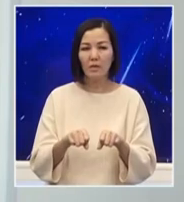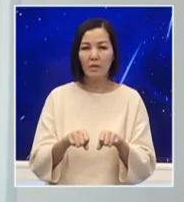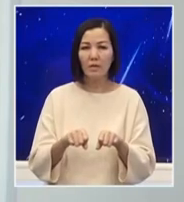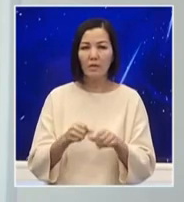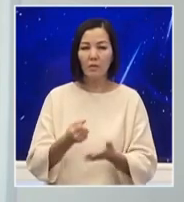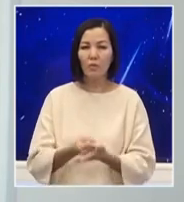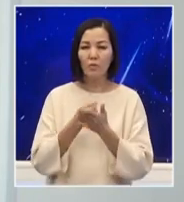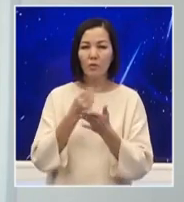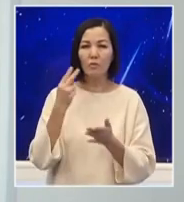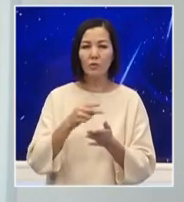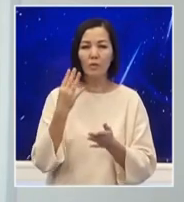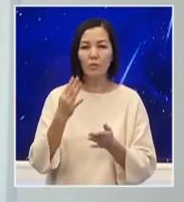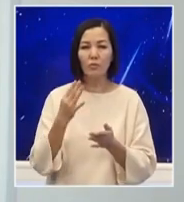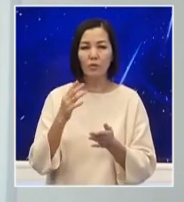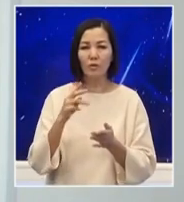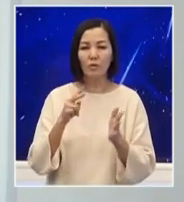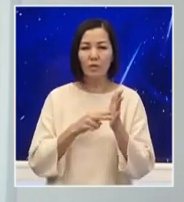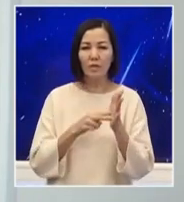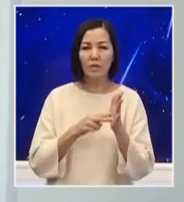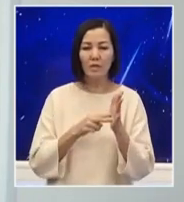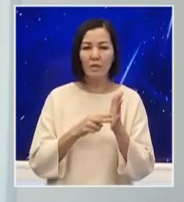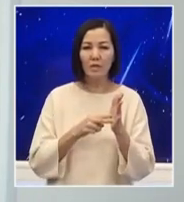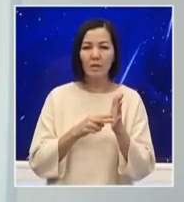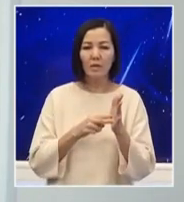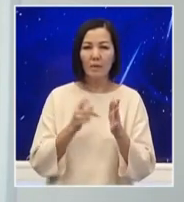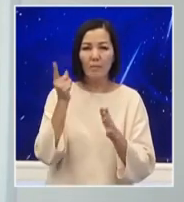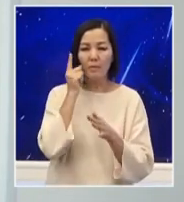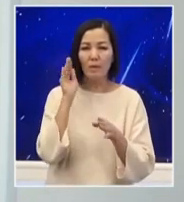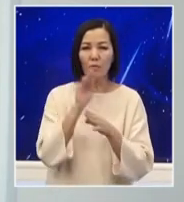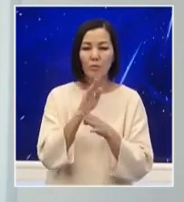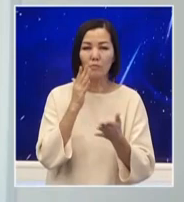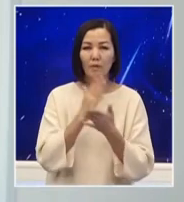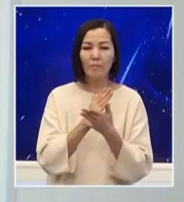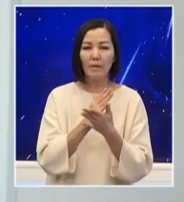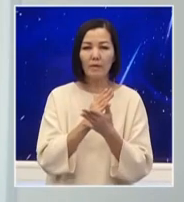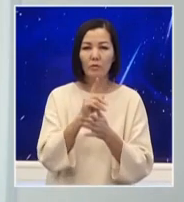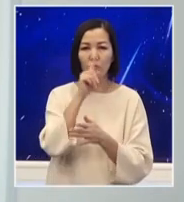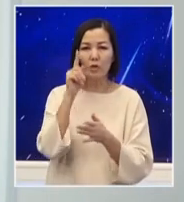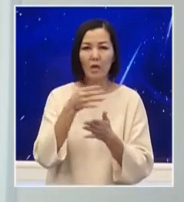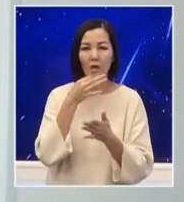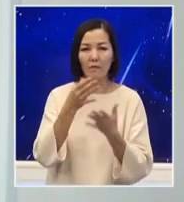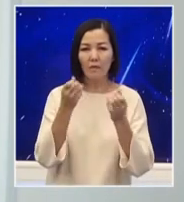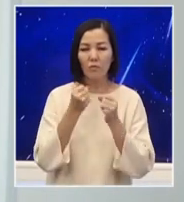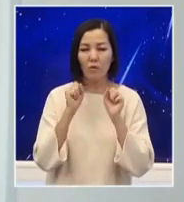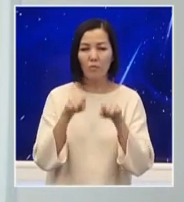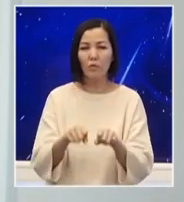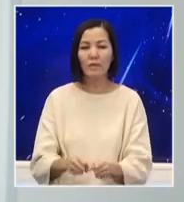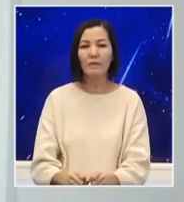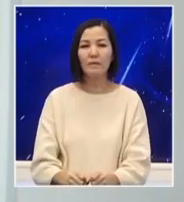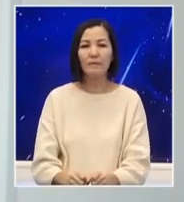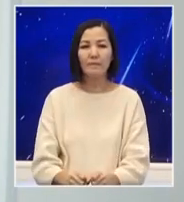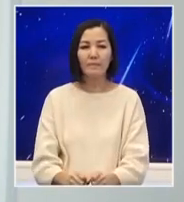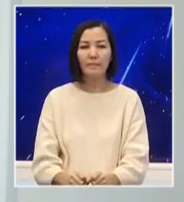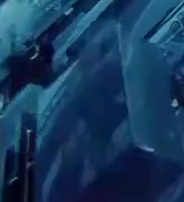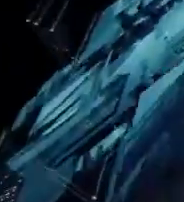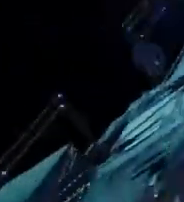қолдау 24-7 деген біздің қордың мобильдік қосымшасы бар, сол арқылы сұрақтарын қойып толыққанды жауап алуға мүмкіндік